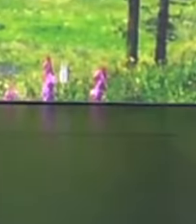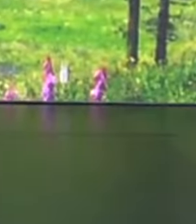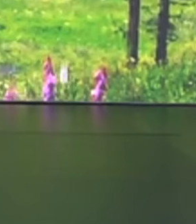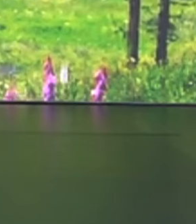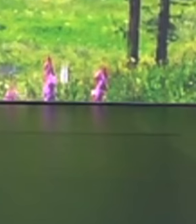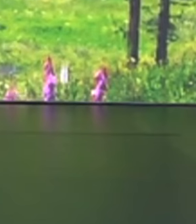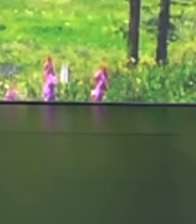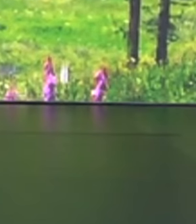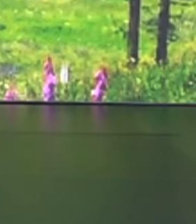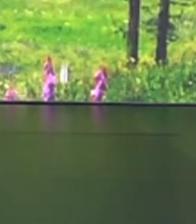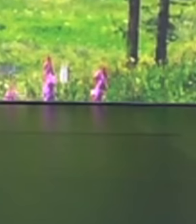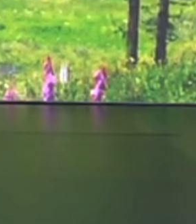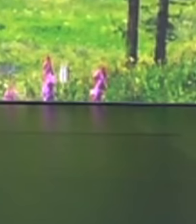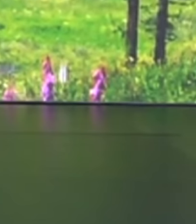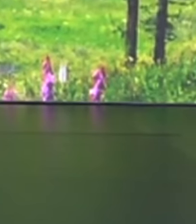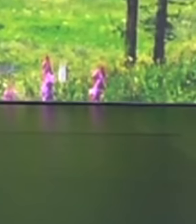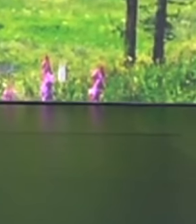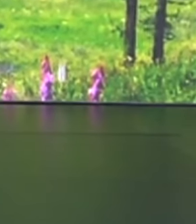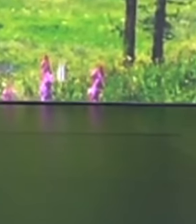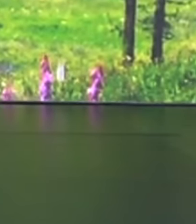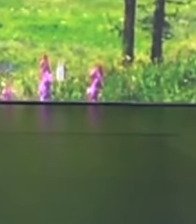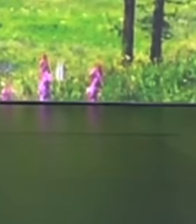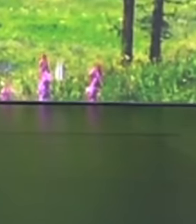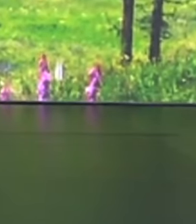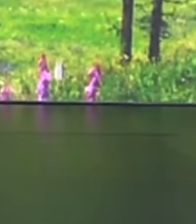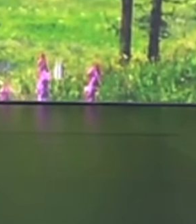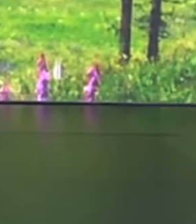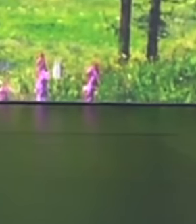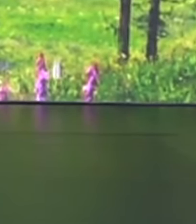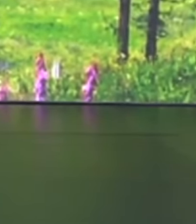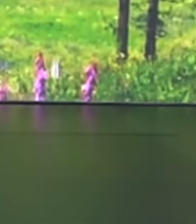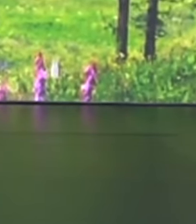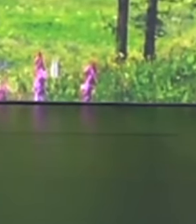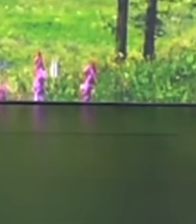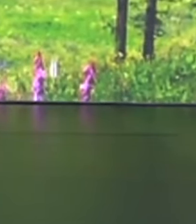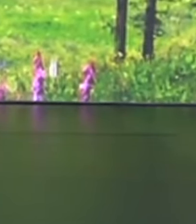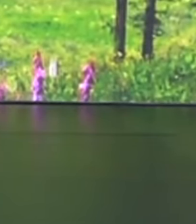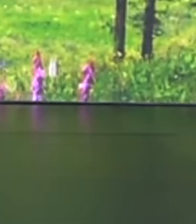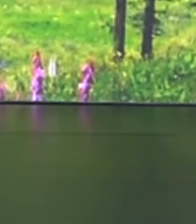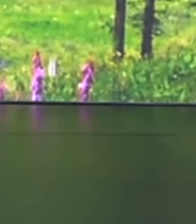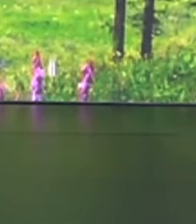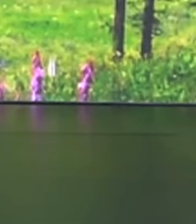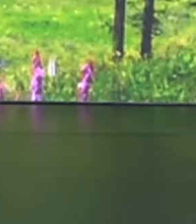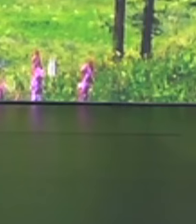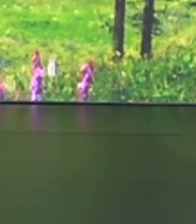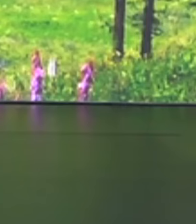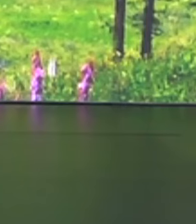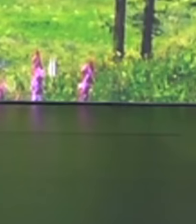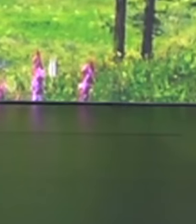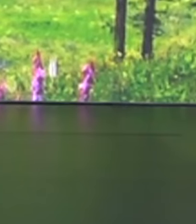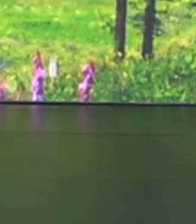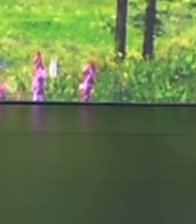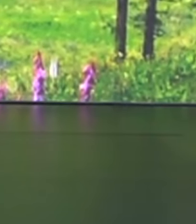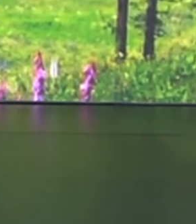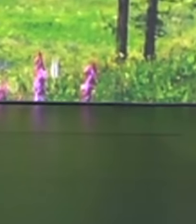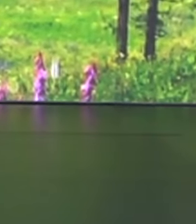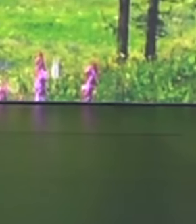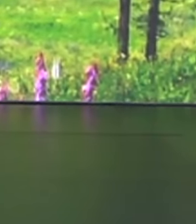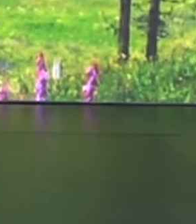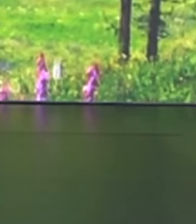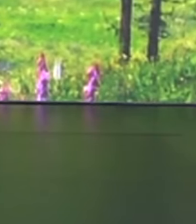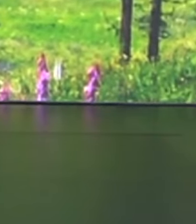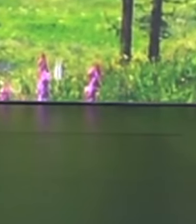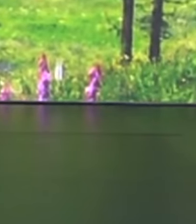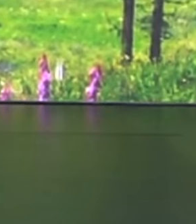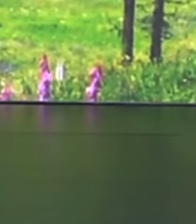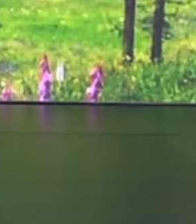Талдықорған мен Қонаевта жауын шашын, күндіз 32-34 градус ыстық, түнде 20-22 градус жылы. Қызылорда мен Түркістанда күн ашық,